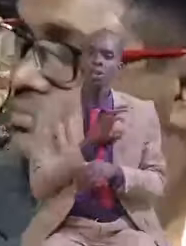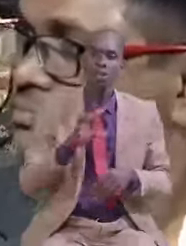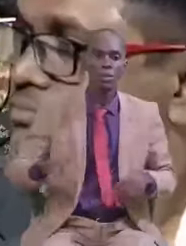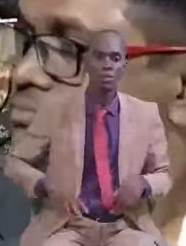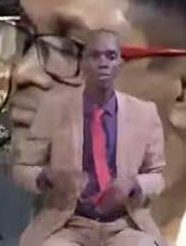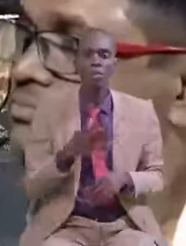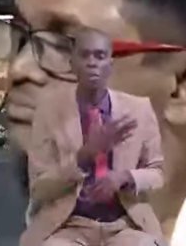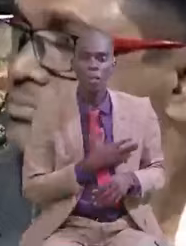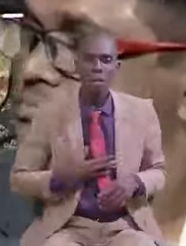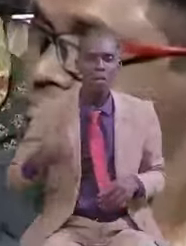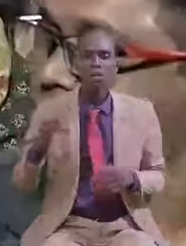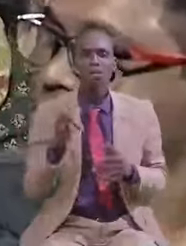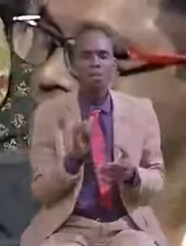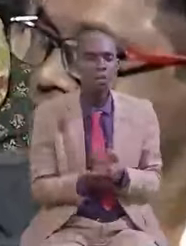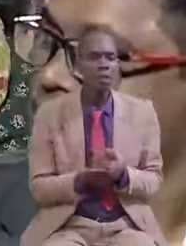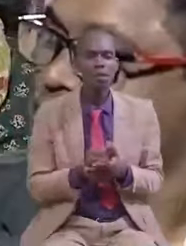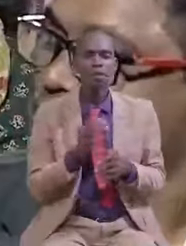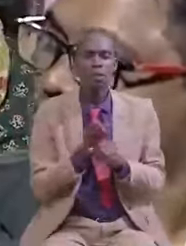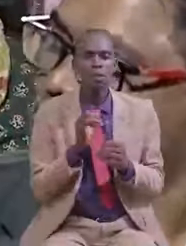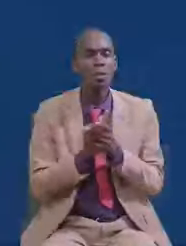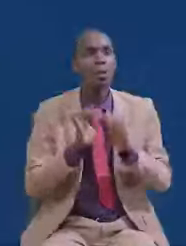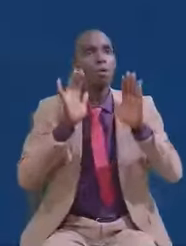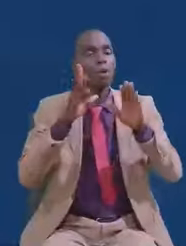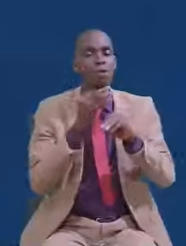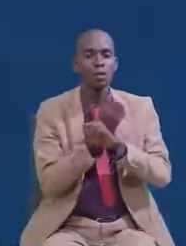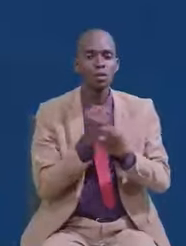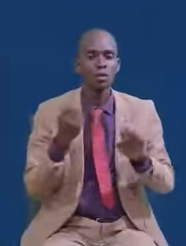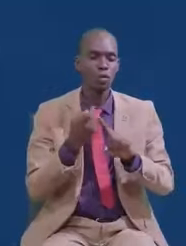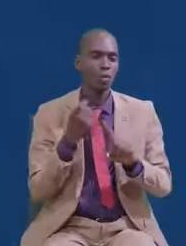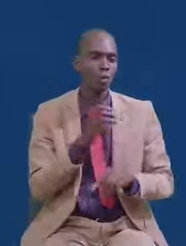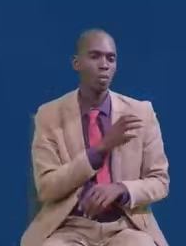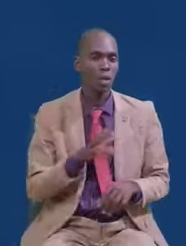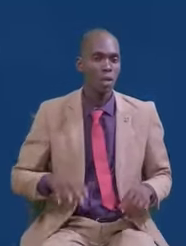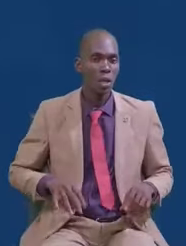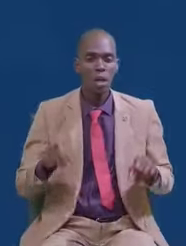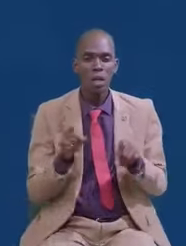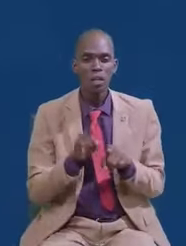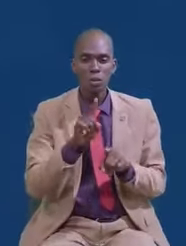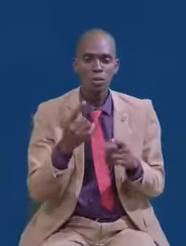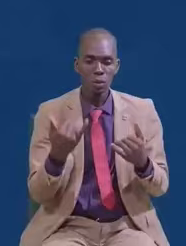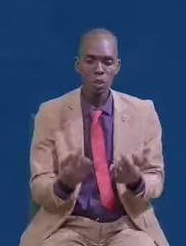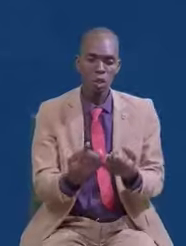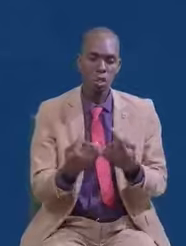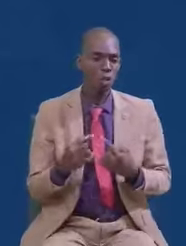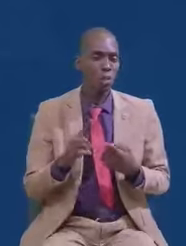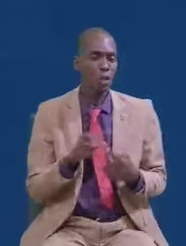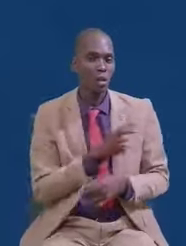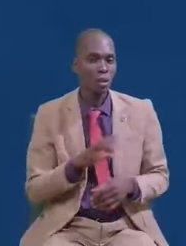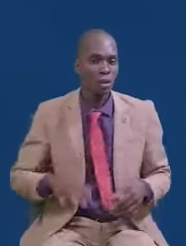et je prends les merveilles du salut de Christ. Quand vous venez à Christ et vous confessez,